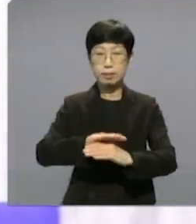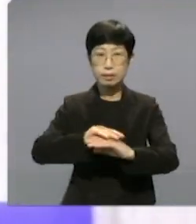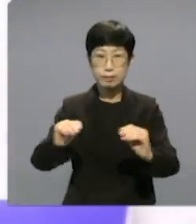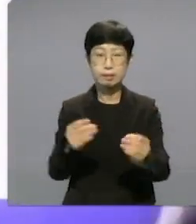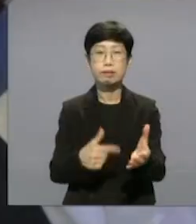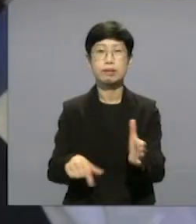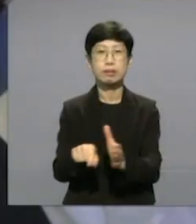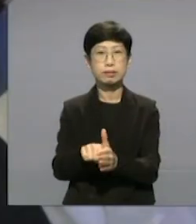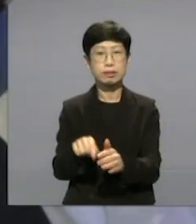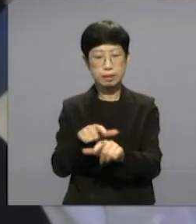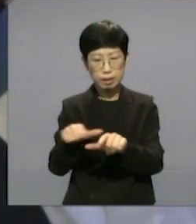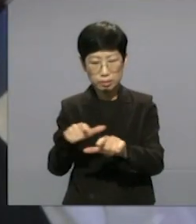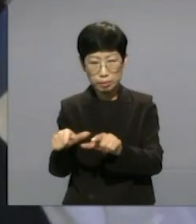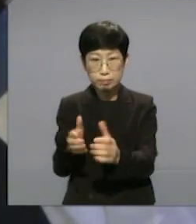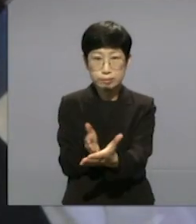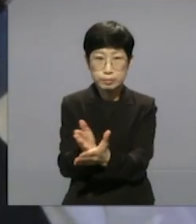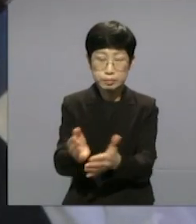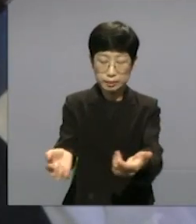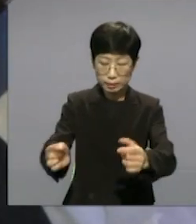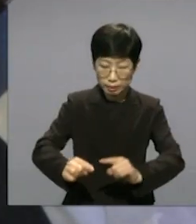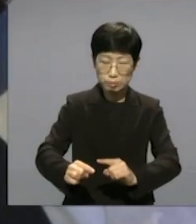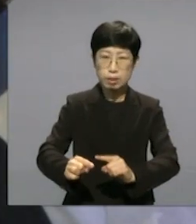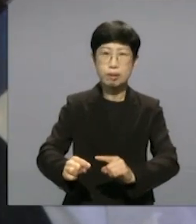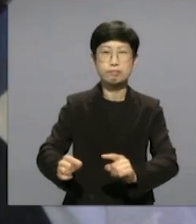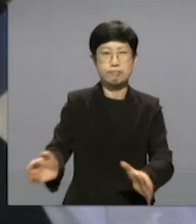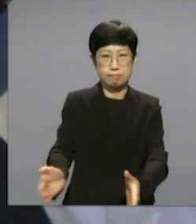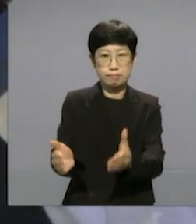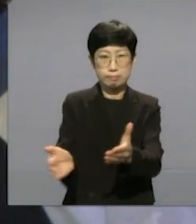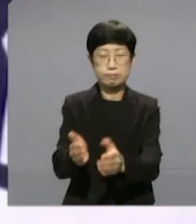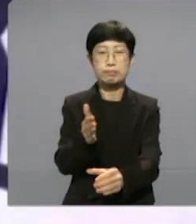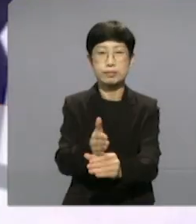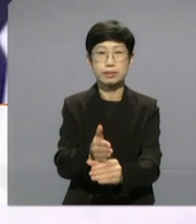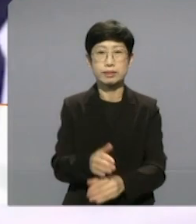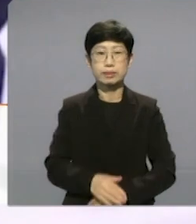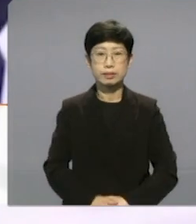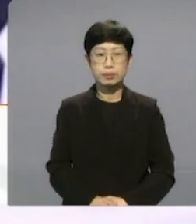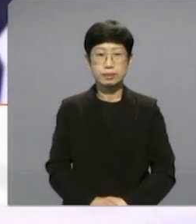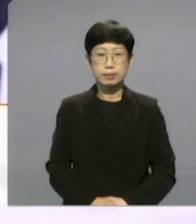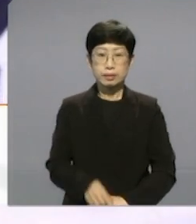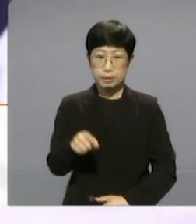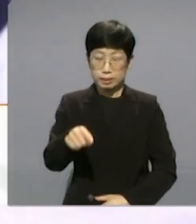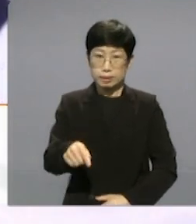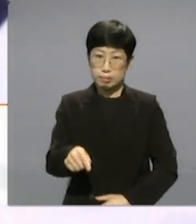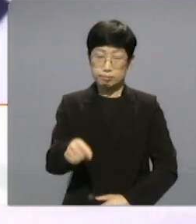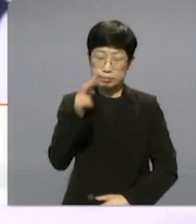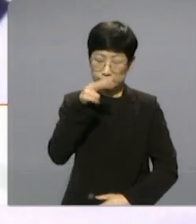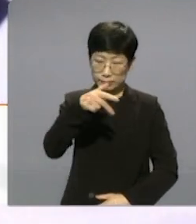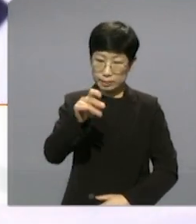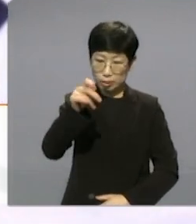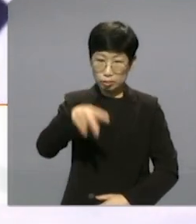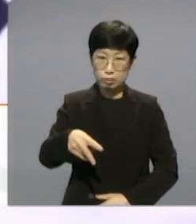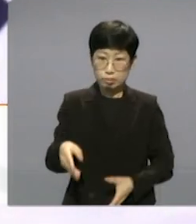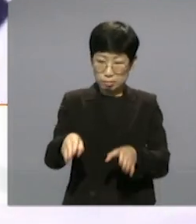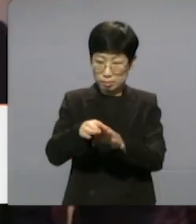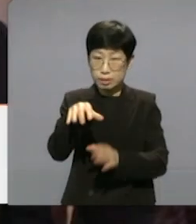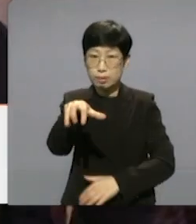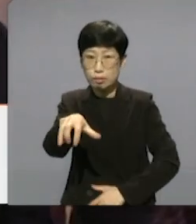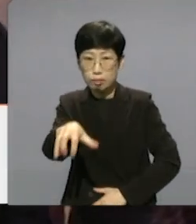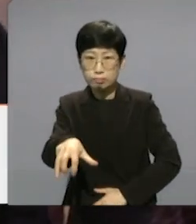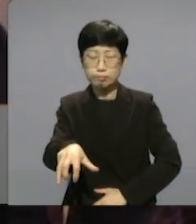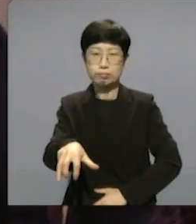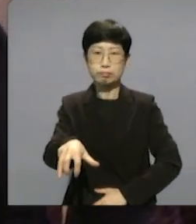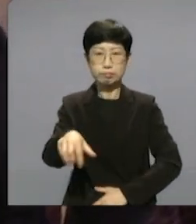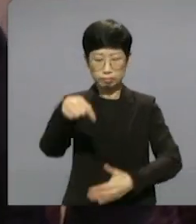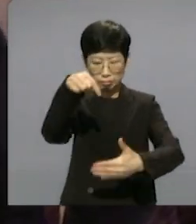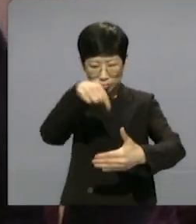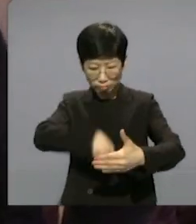위해 민간부문의 참여를 독려해 왔습니다 당구대 정류공장은 그 이란으로 국내 수요를 맞추는 것은